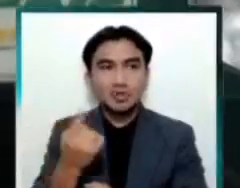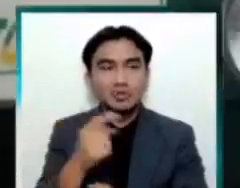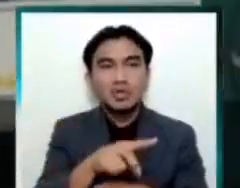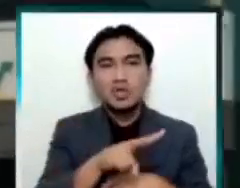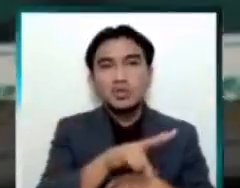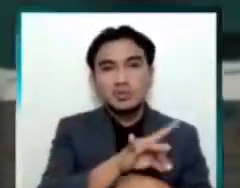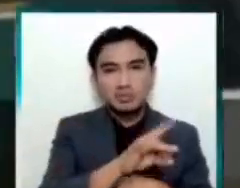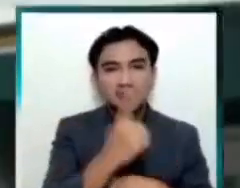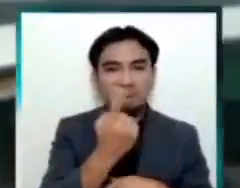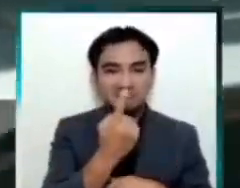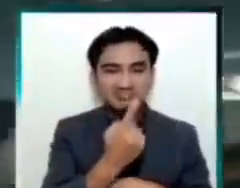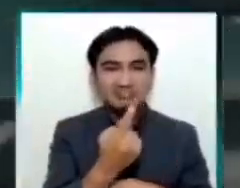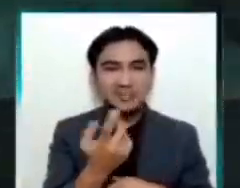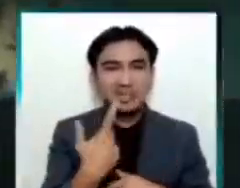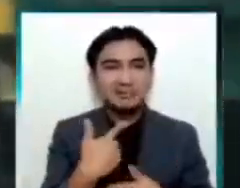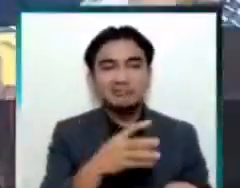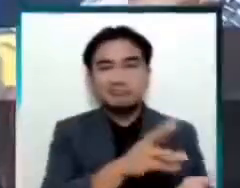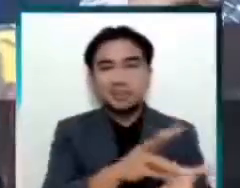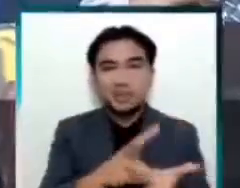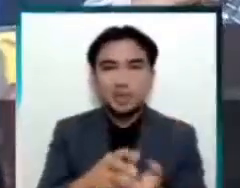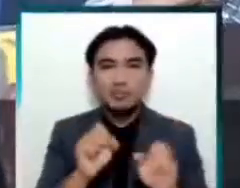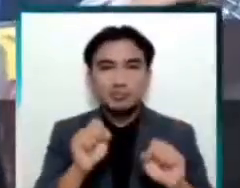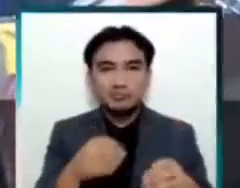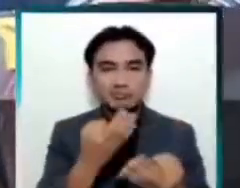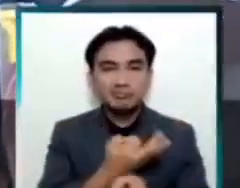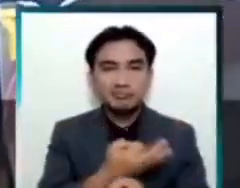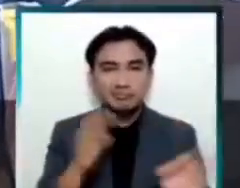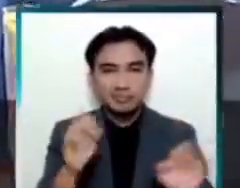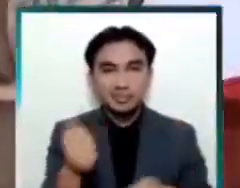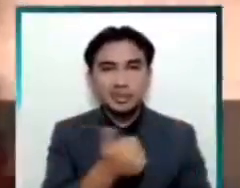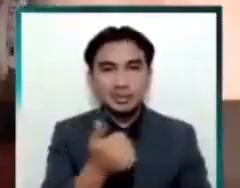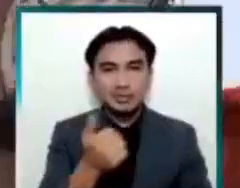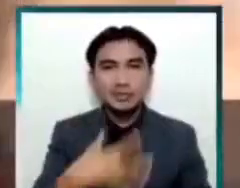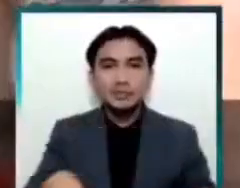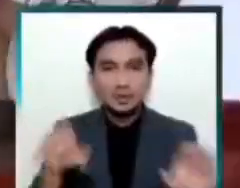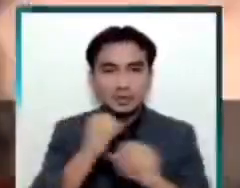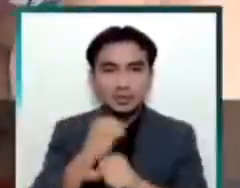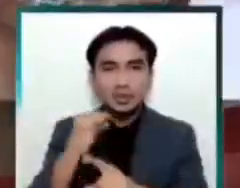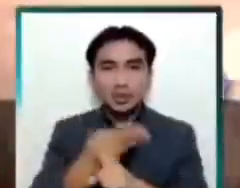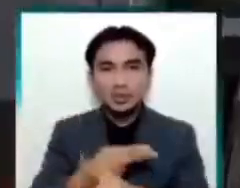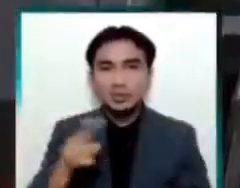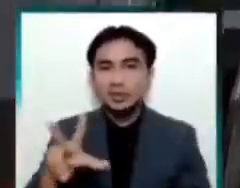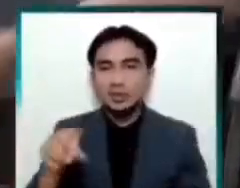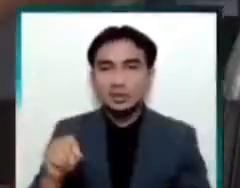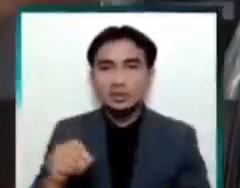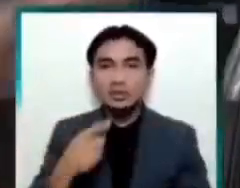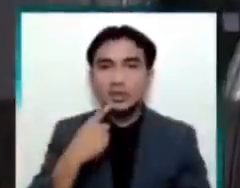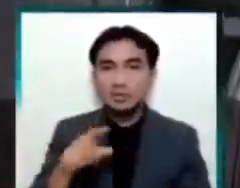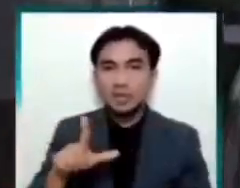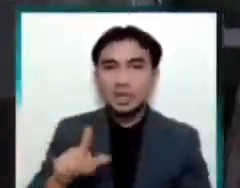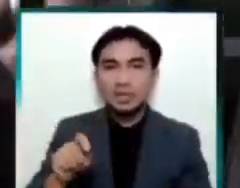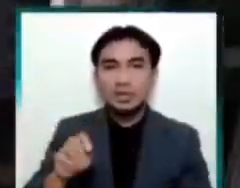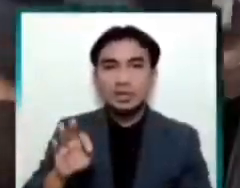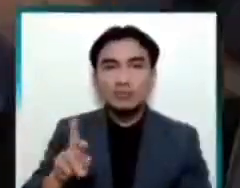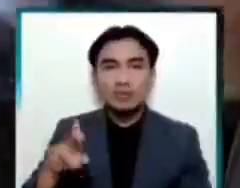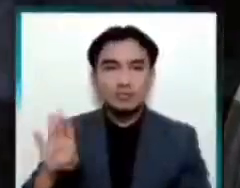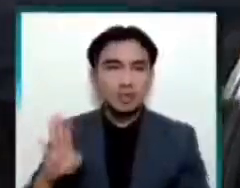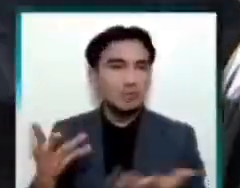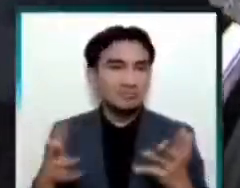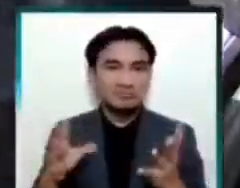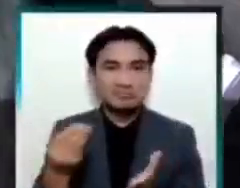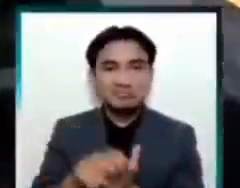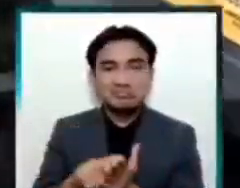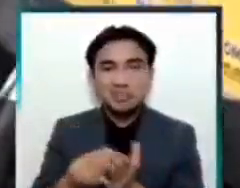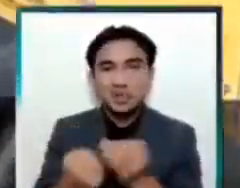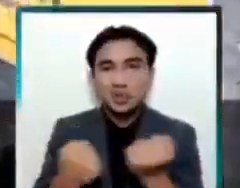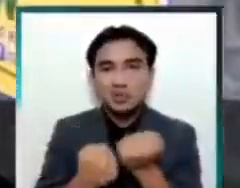na magtatapos na rin sa June 30. Ayon sa LTFRB, wala nang pondo para i-extend pa ito. Ang matitira na lang